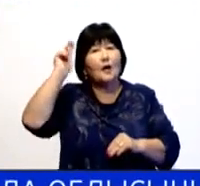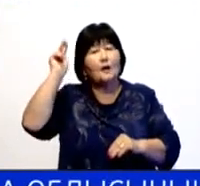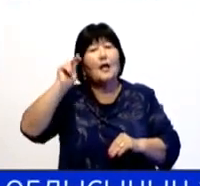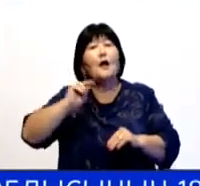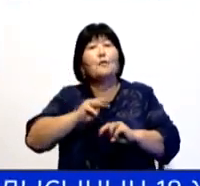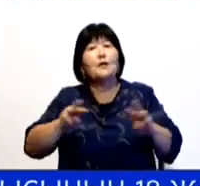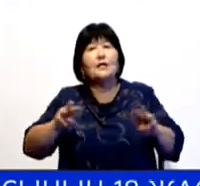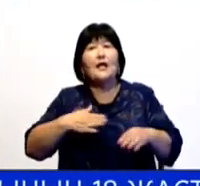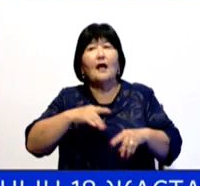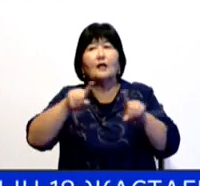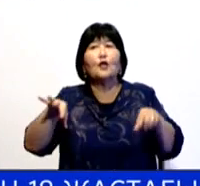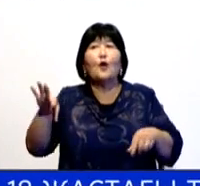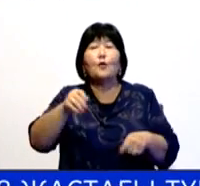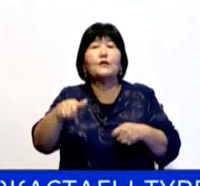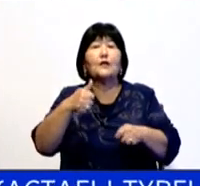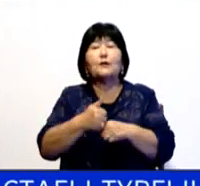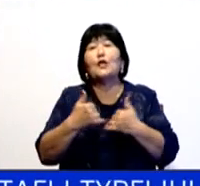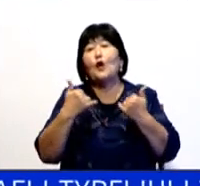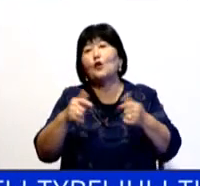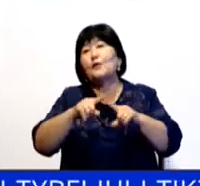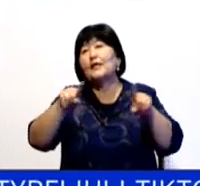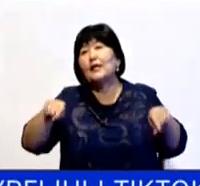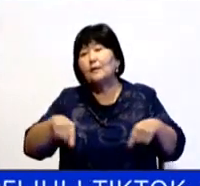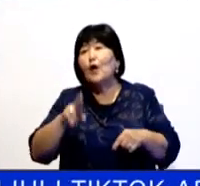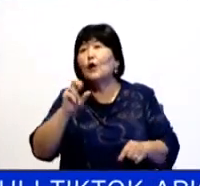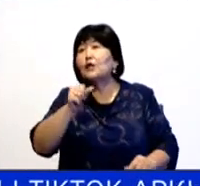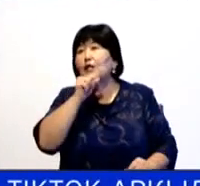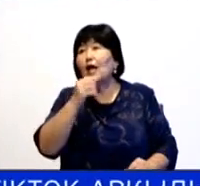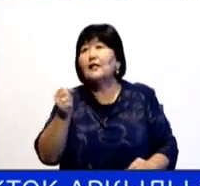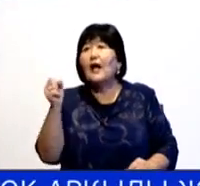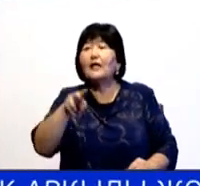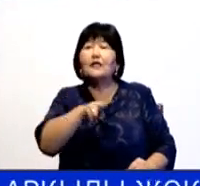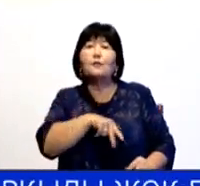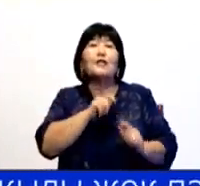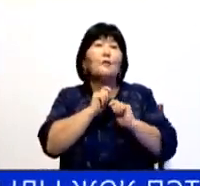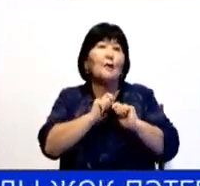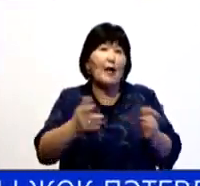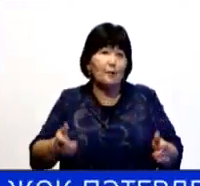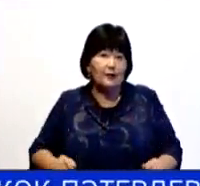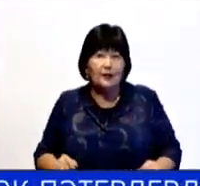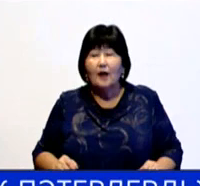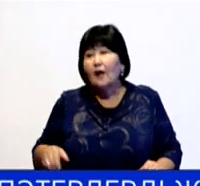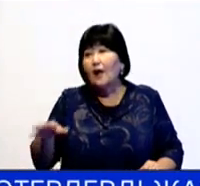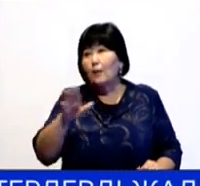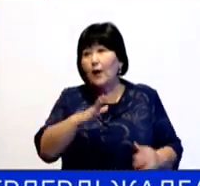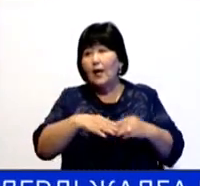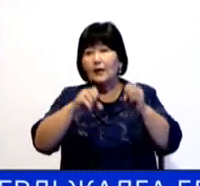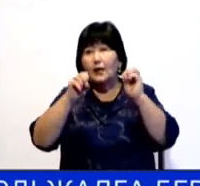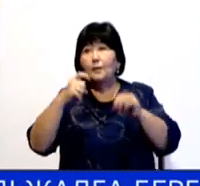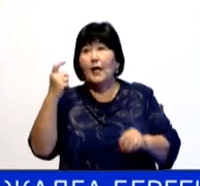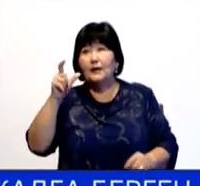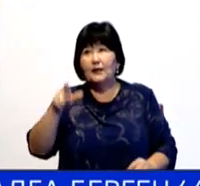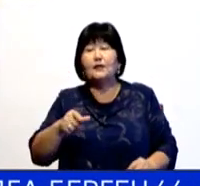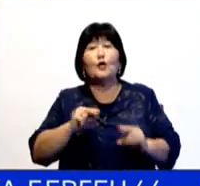алғыс хатымен, облыстық білім басқармасының құрмет грамотасымен, Қорқыт атындағы алтын медальмен марапатталды. Барлық мамандықтардың иесі осы ұстаздың